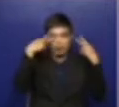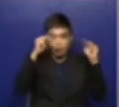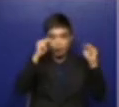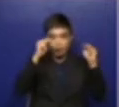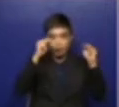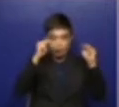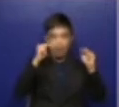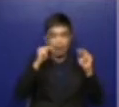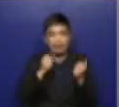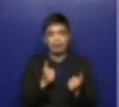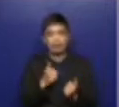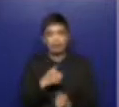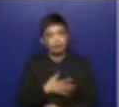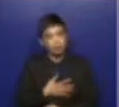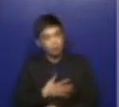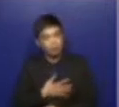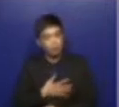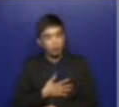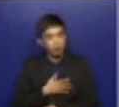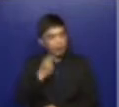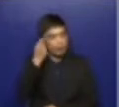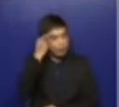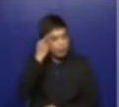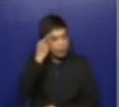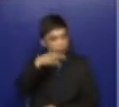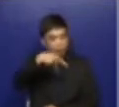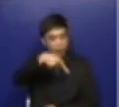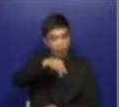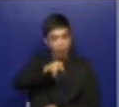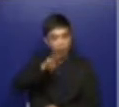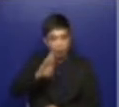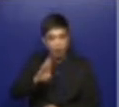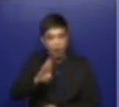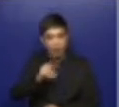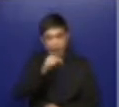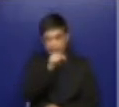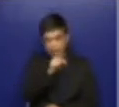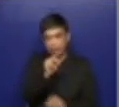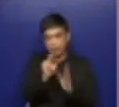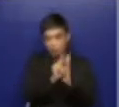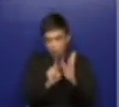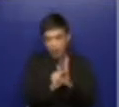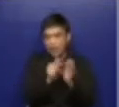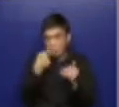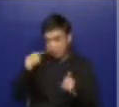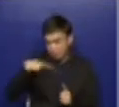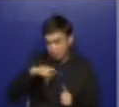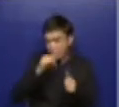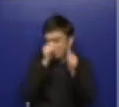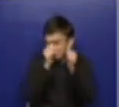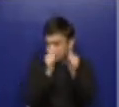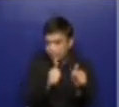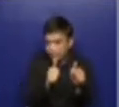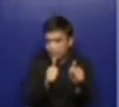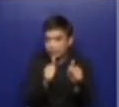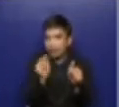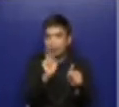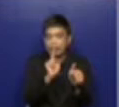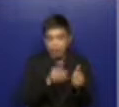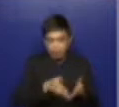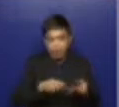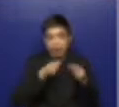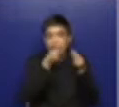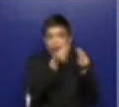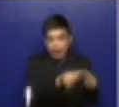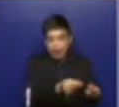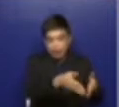แล้วนี่ผมเห็นว่ากฎหมายฉบับนี้มีประโยชน์ที่สุดในเริ่มเห็นตอนแรกคือกฎหมายให้ตั้งสำนักงาน